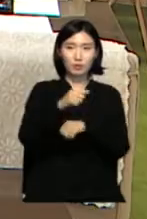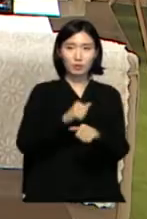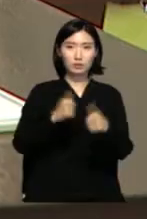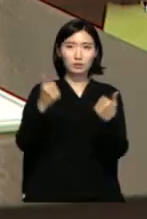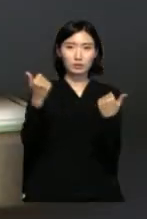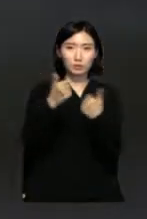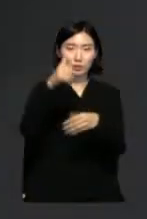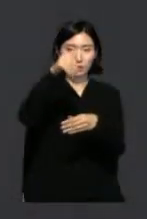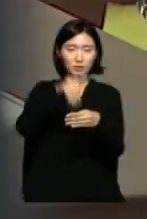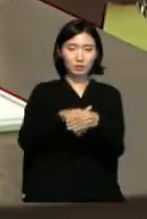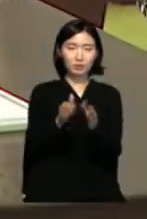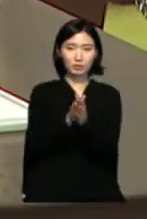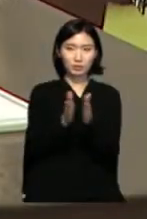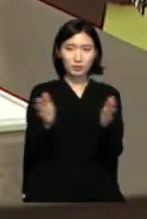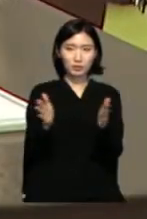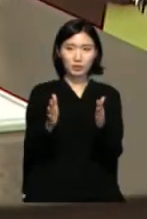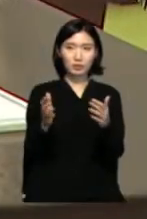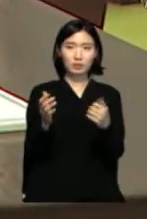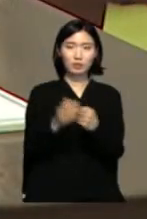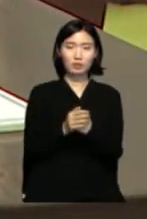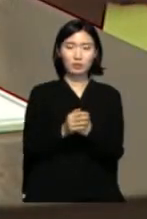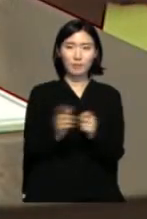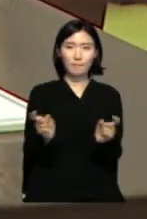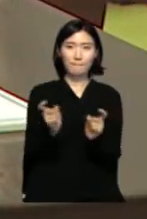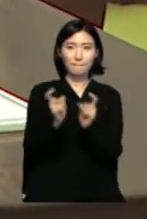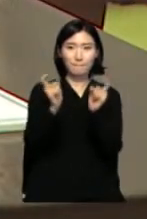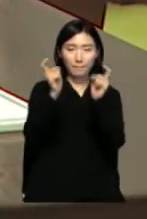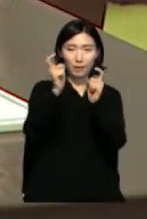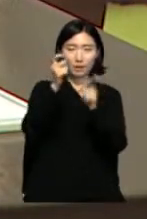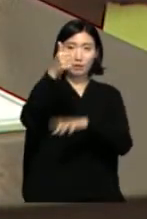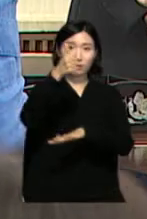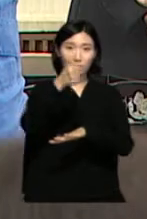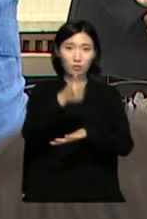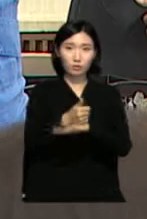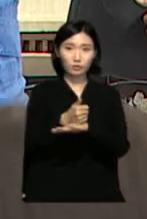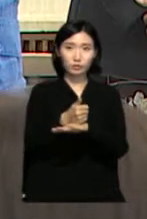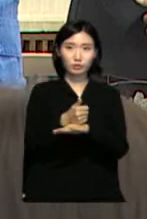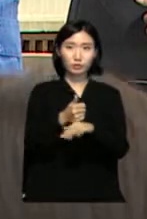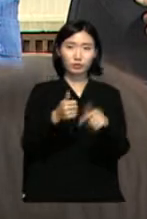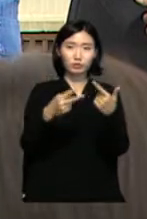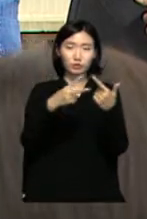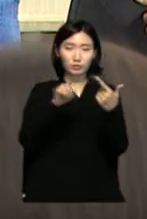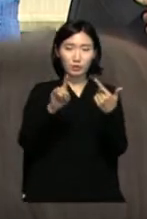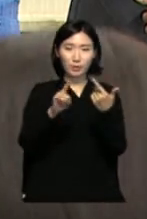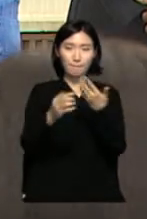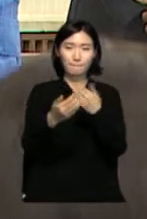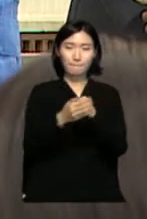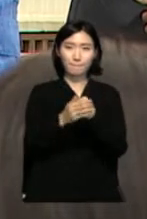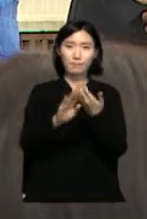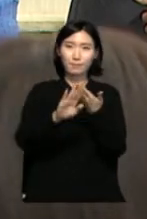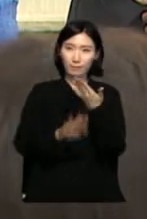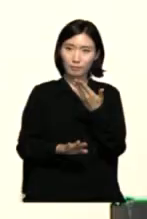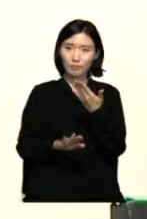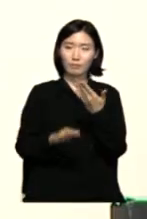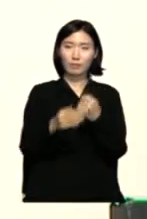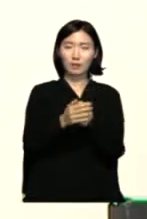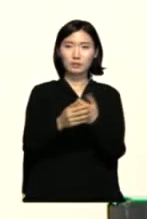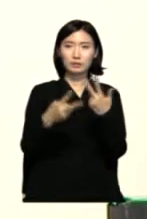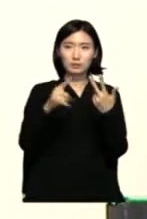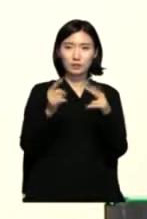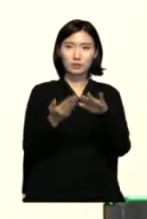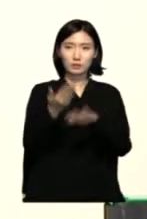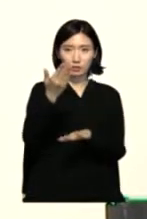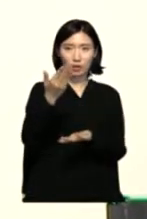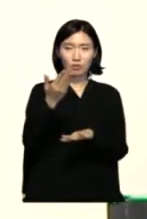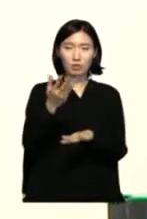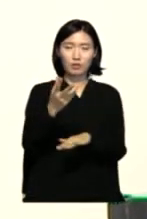선거가 시작됐습니다. 의원들 간의 치열한 수일기 끝에 6대 하반기와 7대 전반기 의장을 역임한 김복동